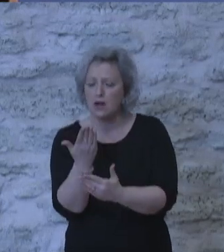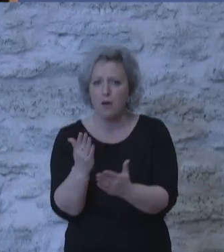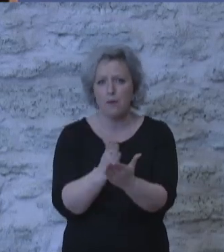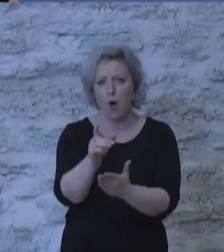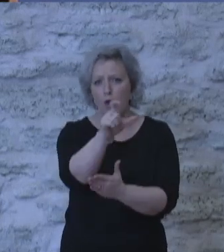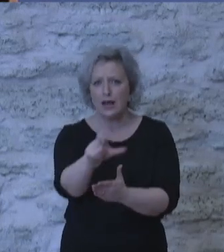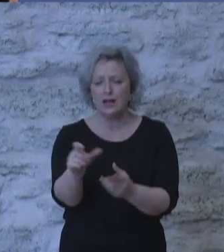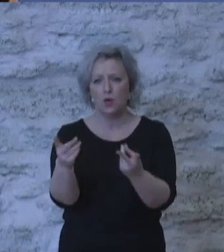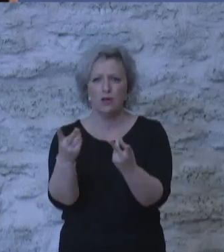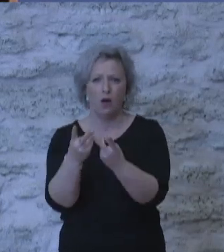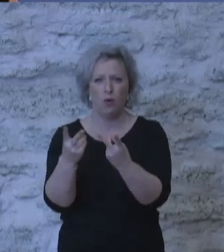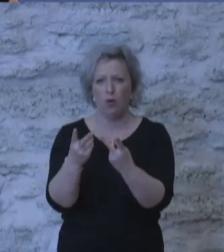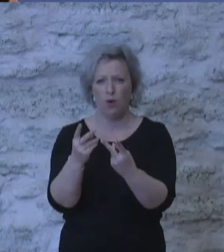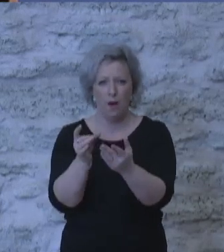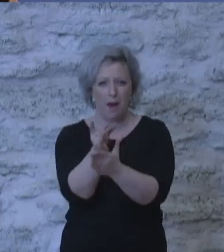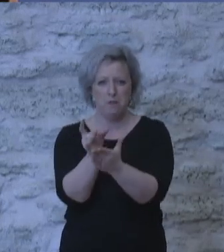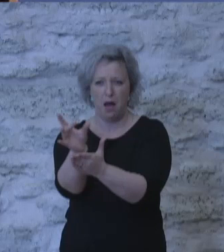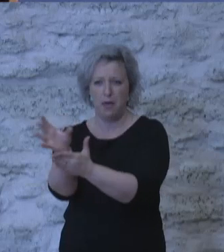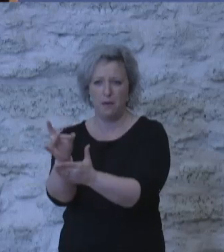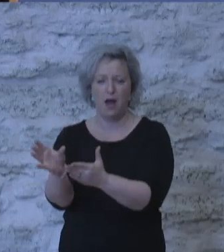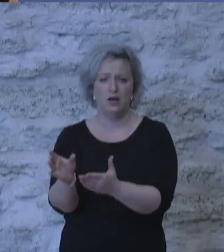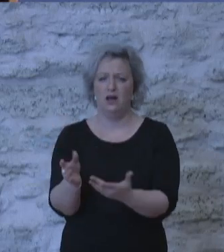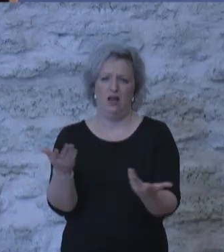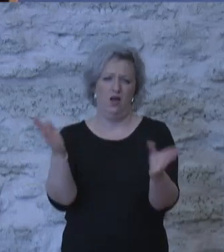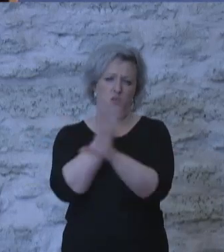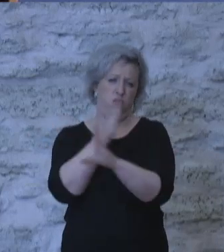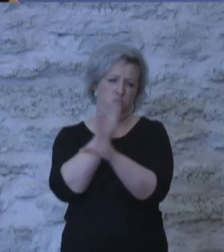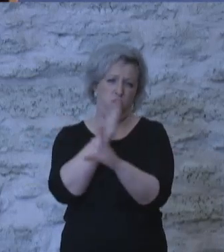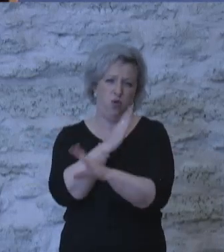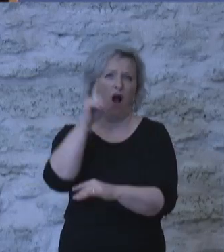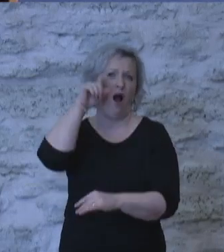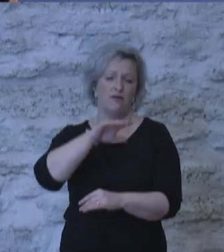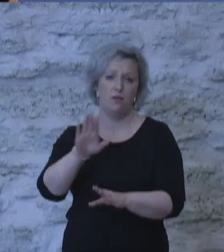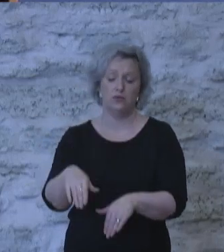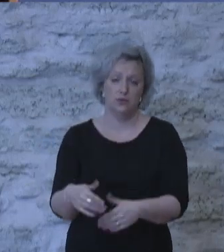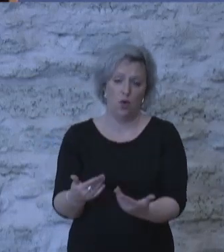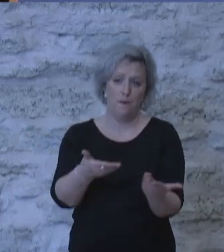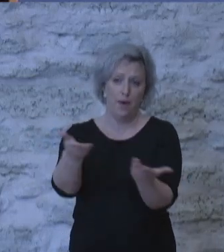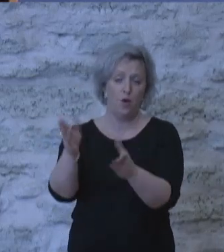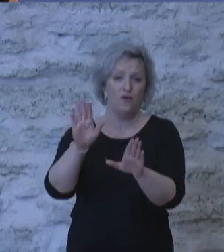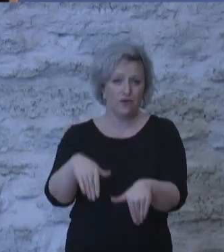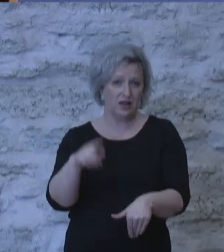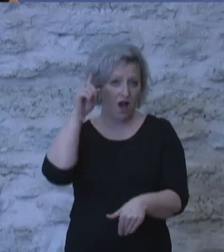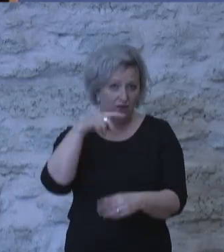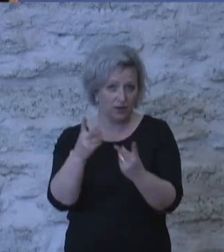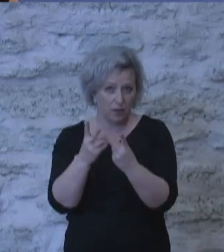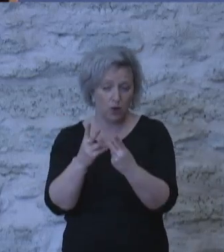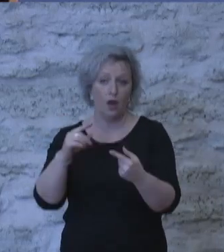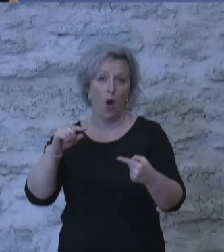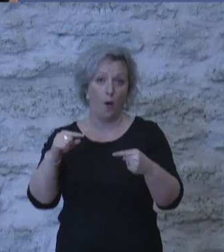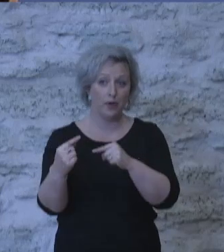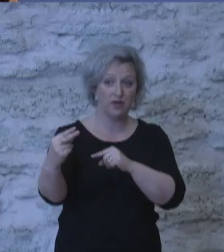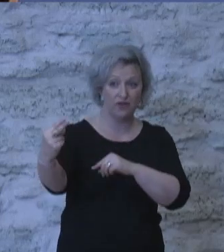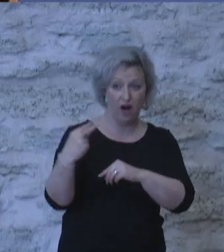kaaperdamist, noh, see on niisugune suvaline tõlgendus, mida võib loomulikult endale lubada ja mida oppositsioonist vaadates kindlasti peabki tegema,